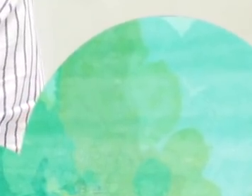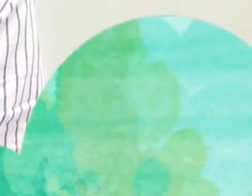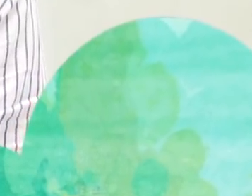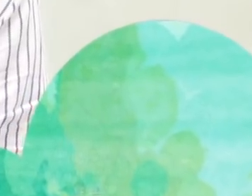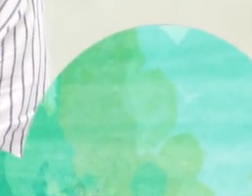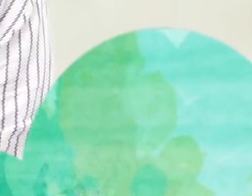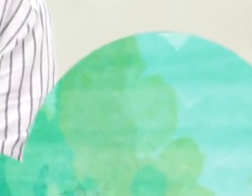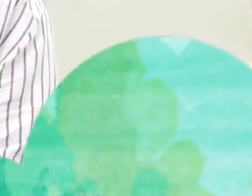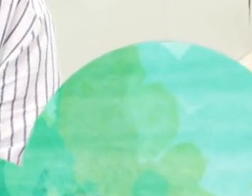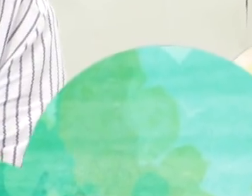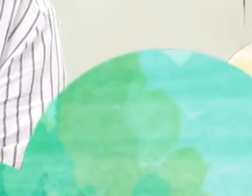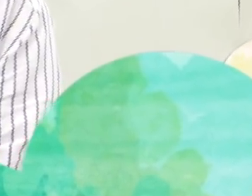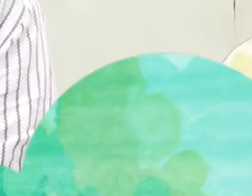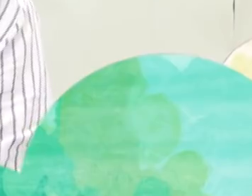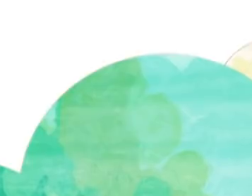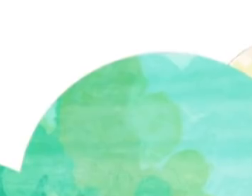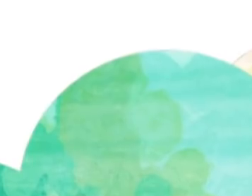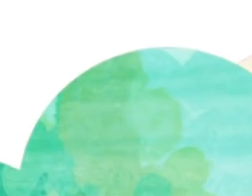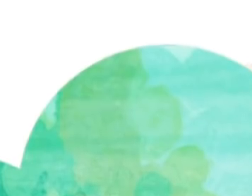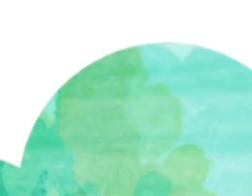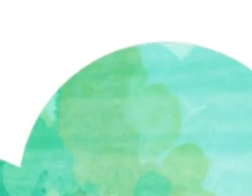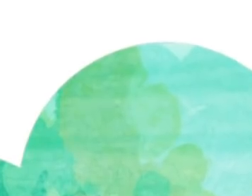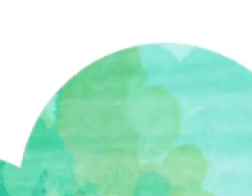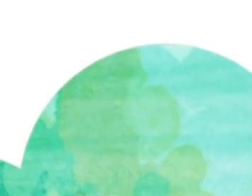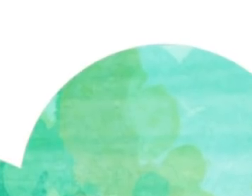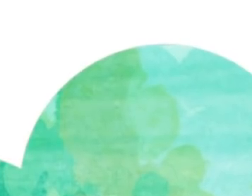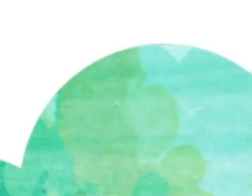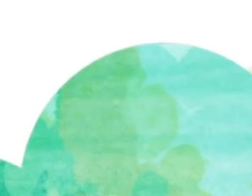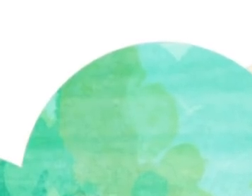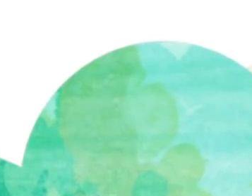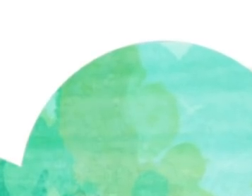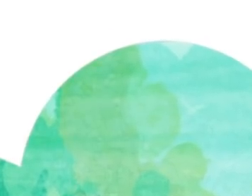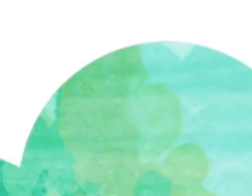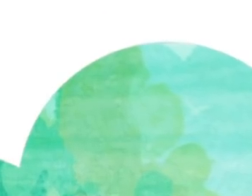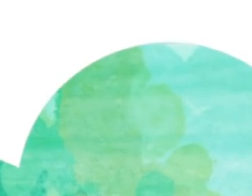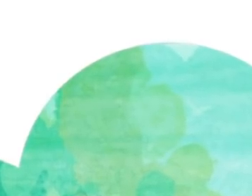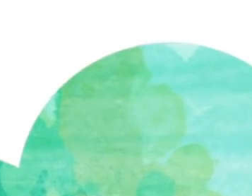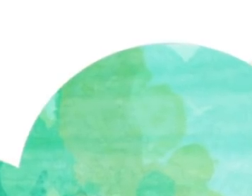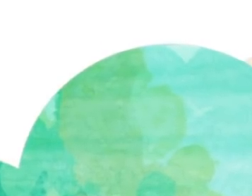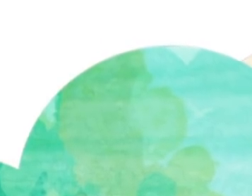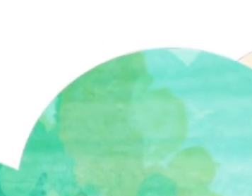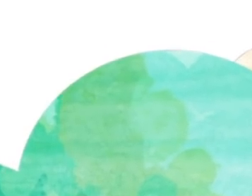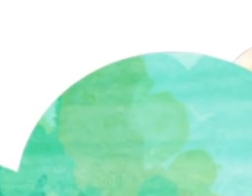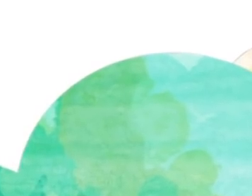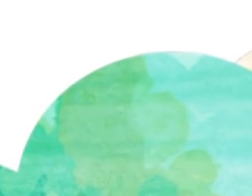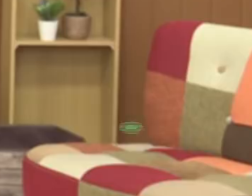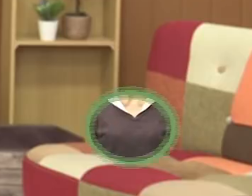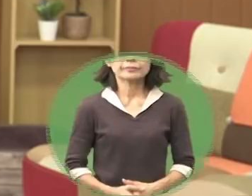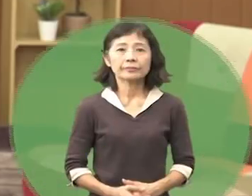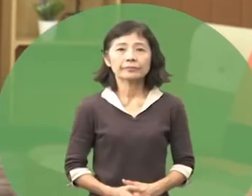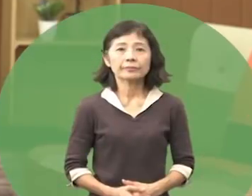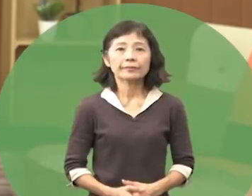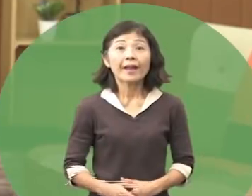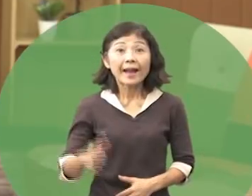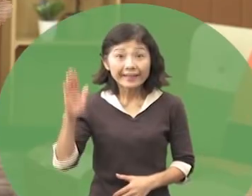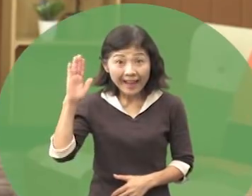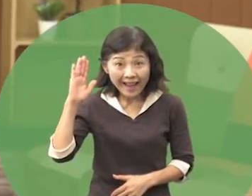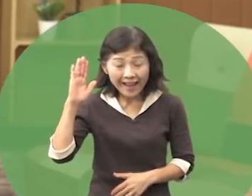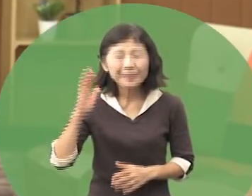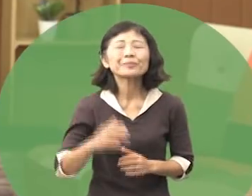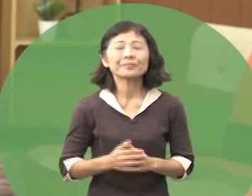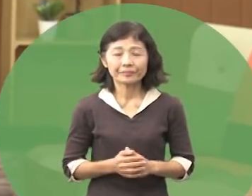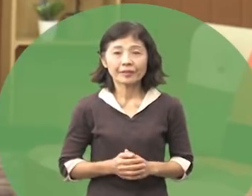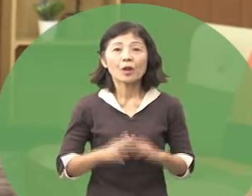チュンロック、オーバーディアソー、サムワンスコリー、マヤガマラ。 ハイタ